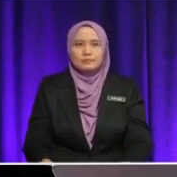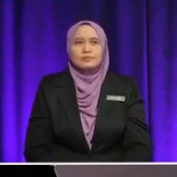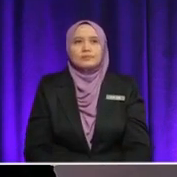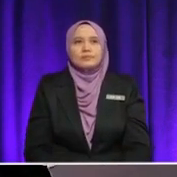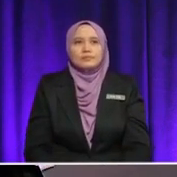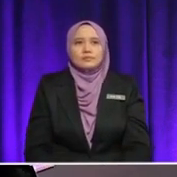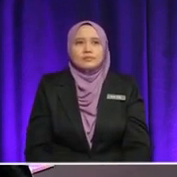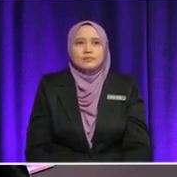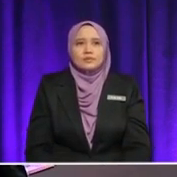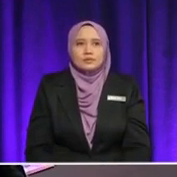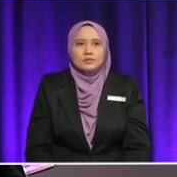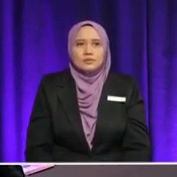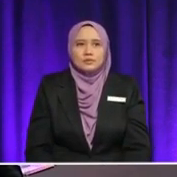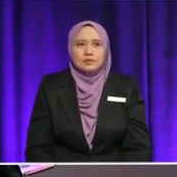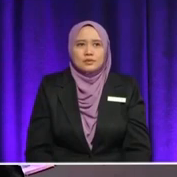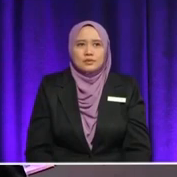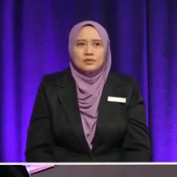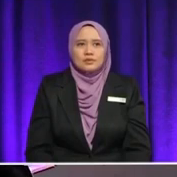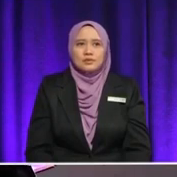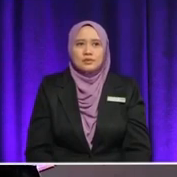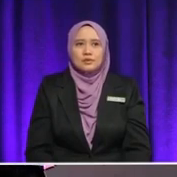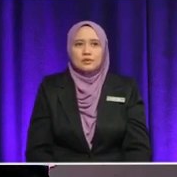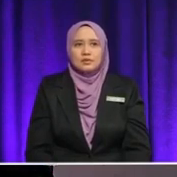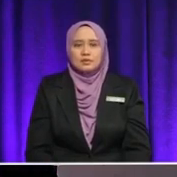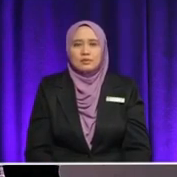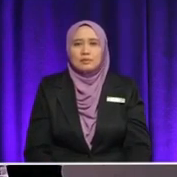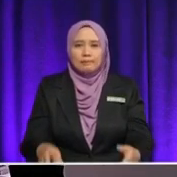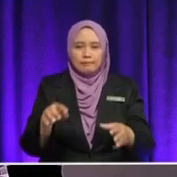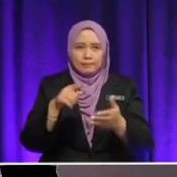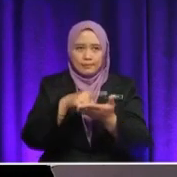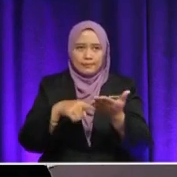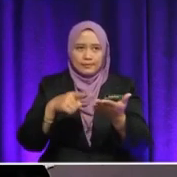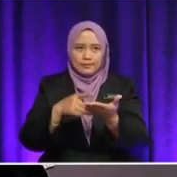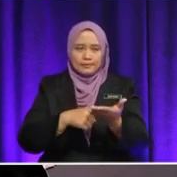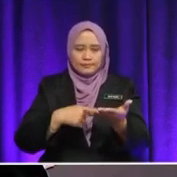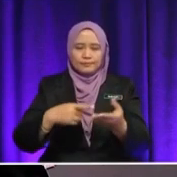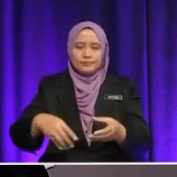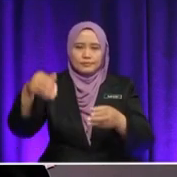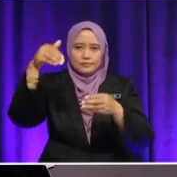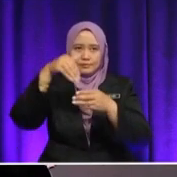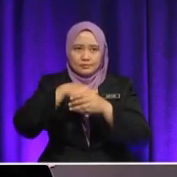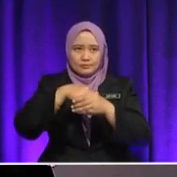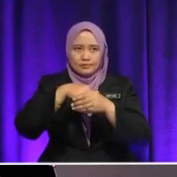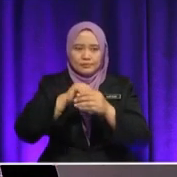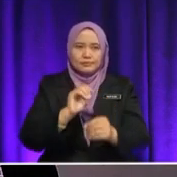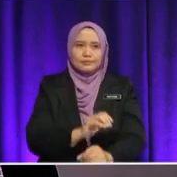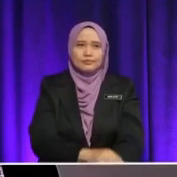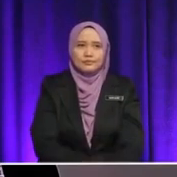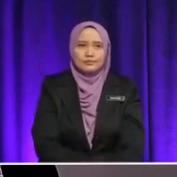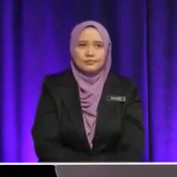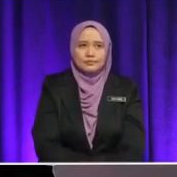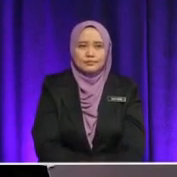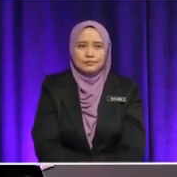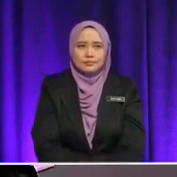madden58 berperihal berkaitan pindah rayon sebab penyambut kepada soal yang tadi adalah pilihan rayon